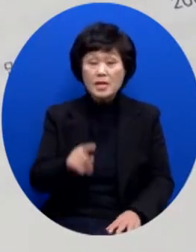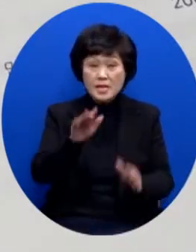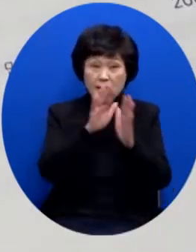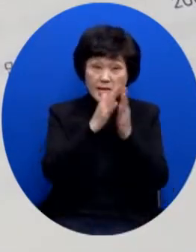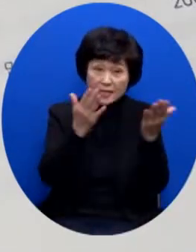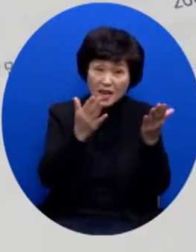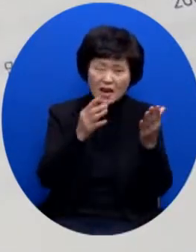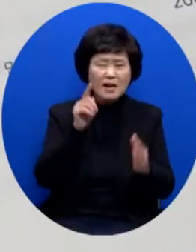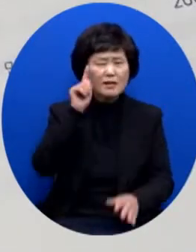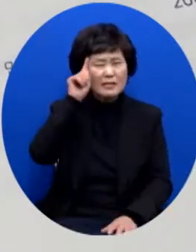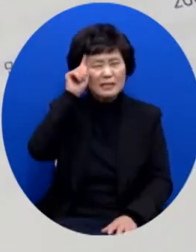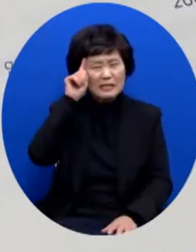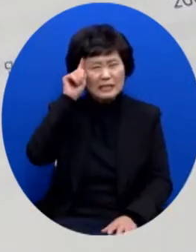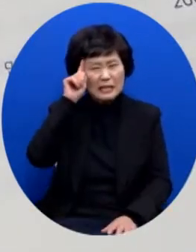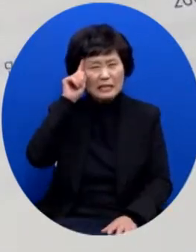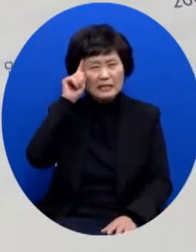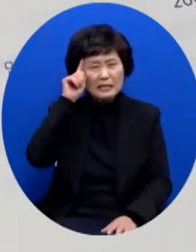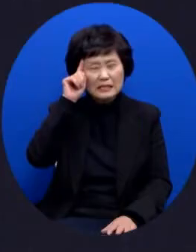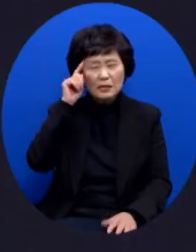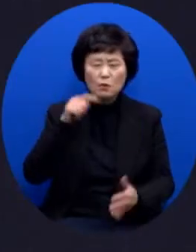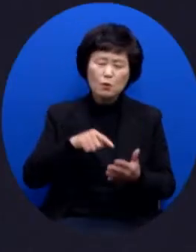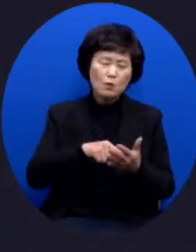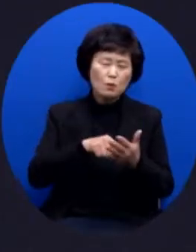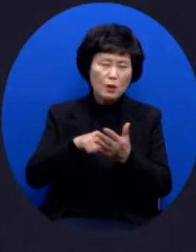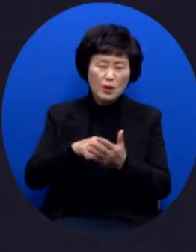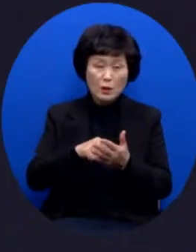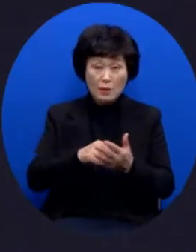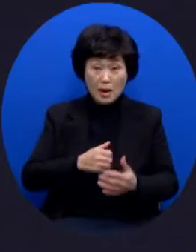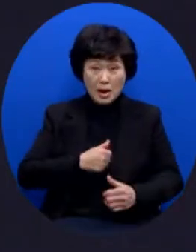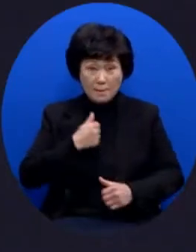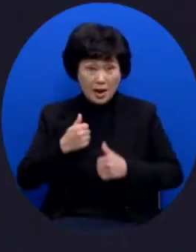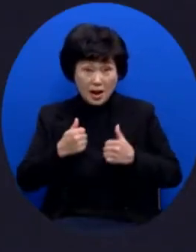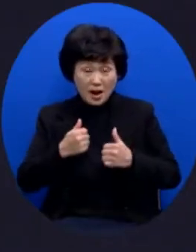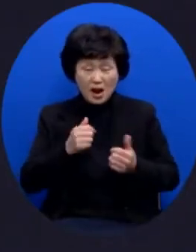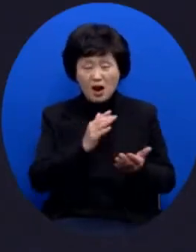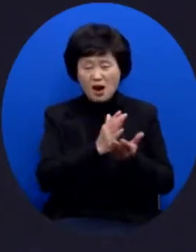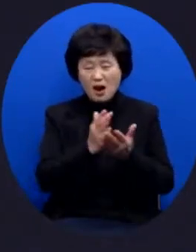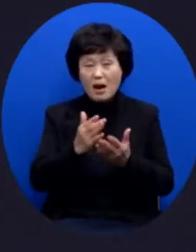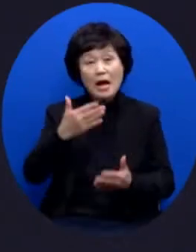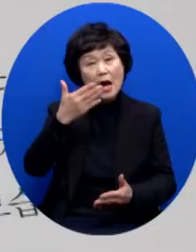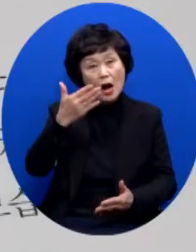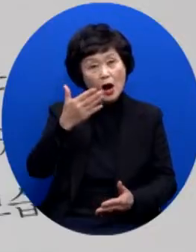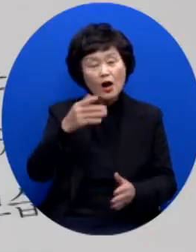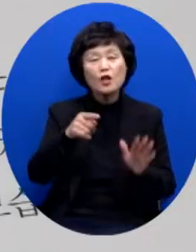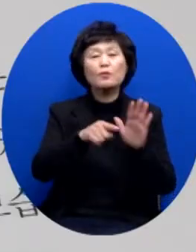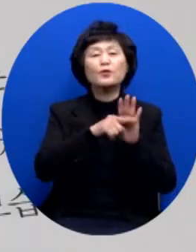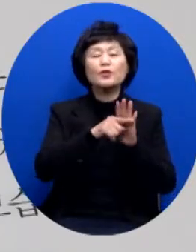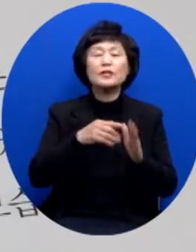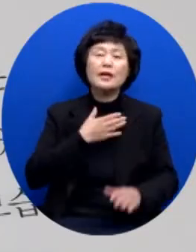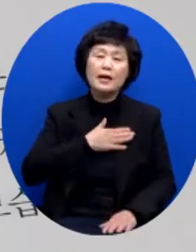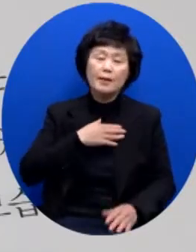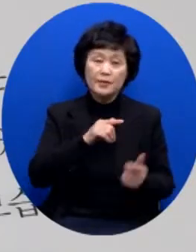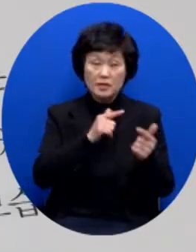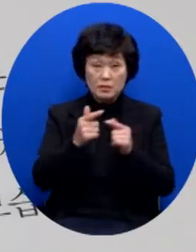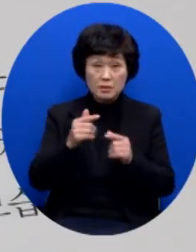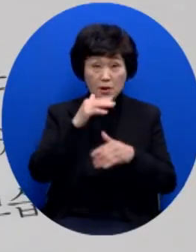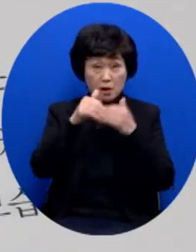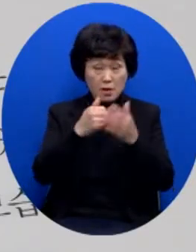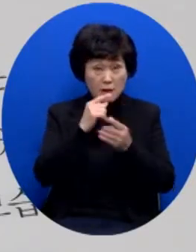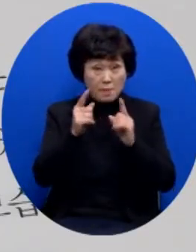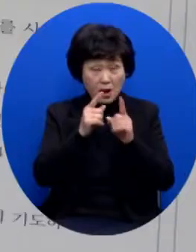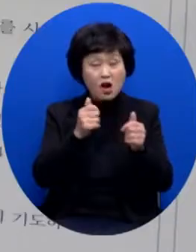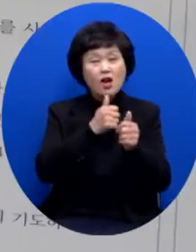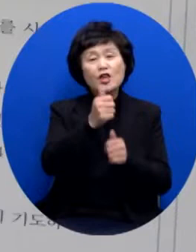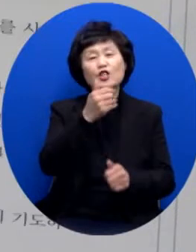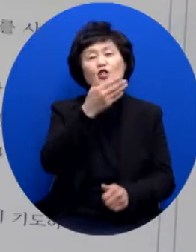책은 스트레스, 슬럼프, 외로움, 분노 등 9가지의 부정적인 감정들을 말씀으로 이겨낼 수 있도록